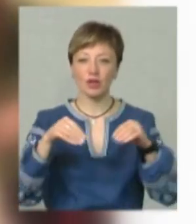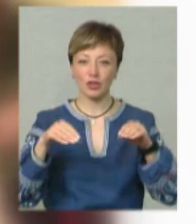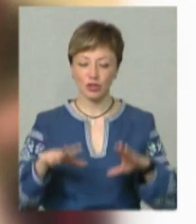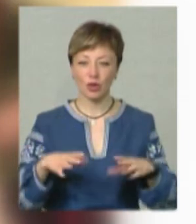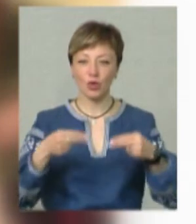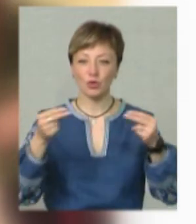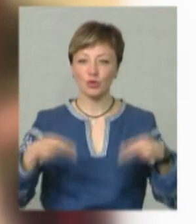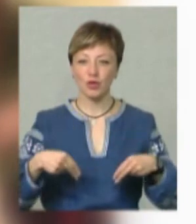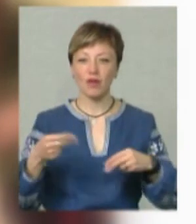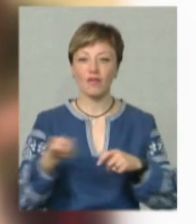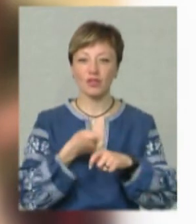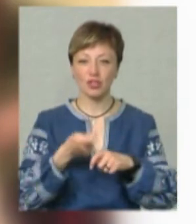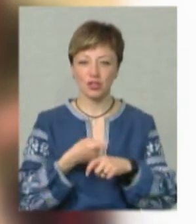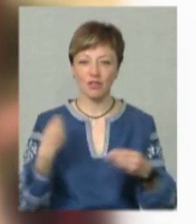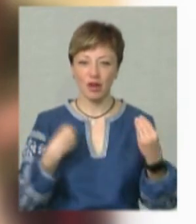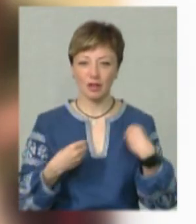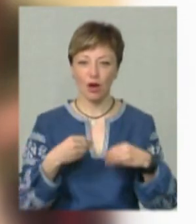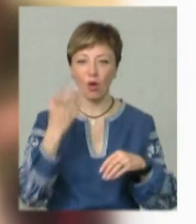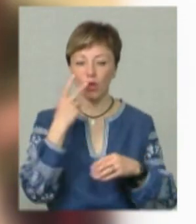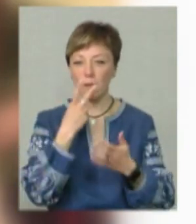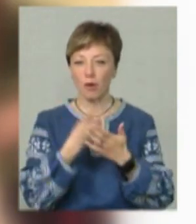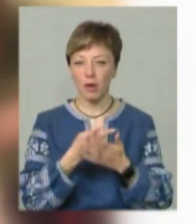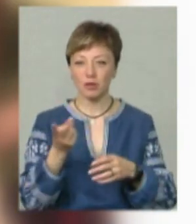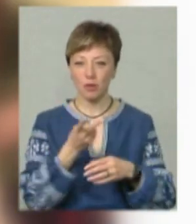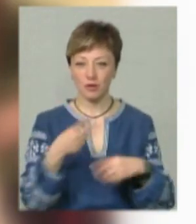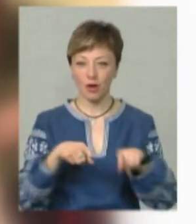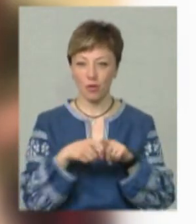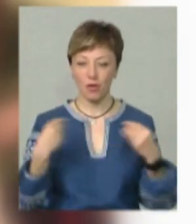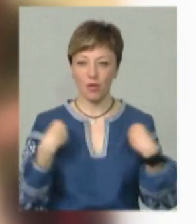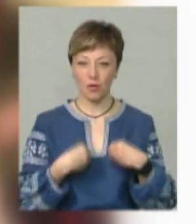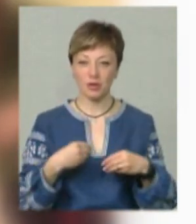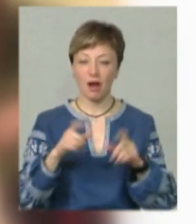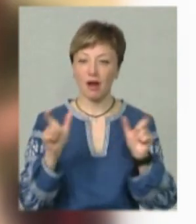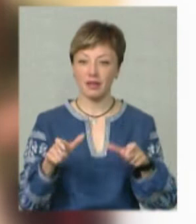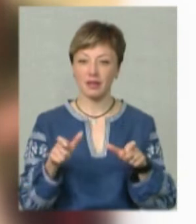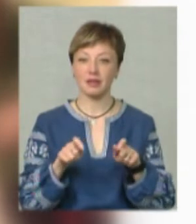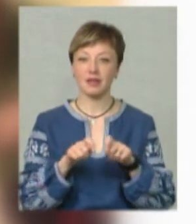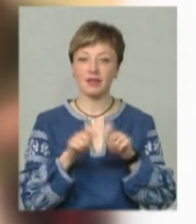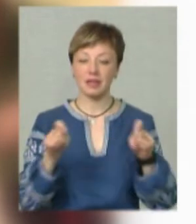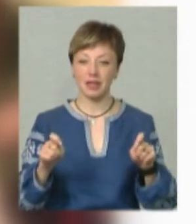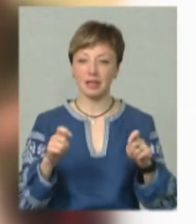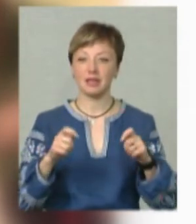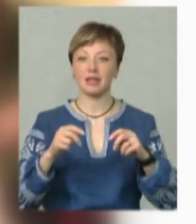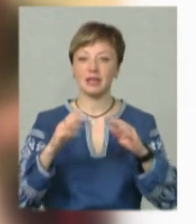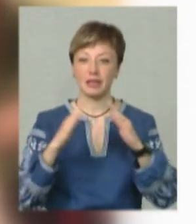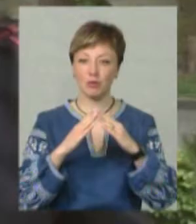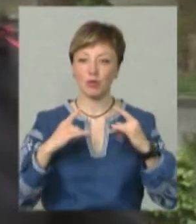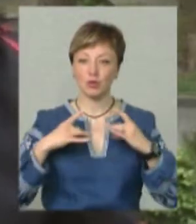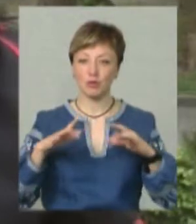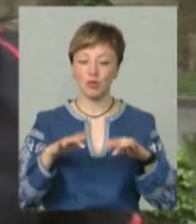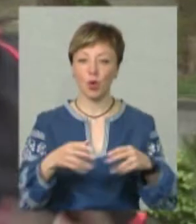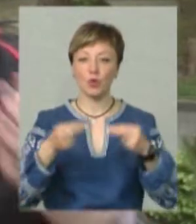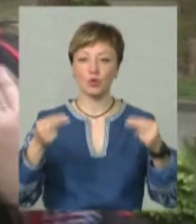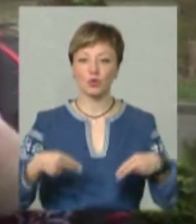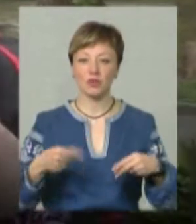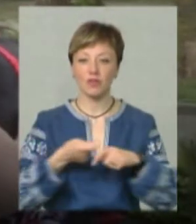рішення одружуватись у вишиванках, говорить Галина. Коли побачили обох у такому одязі, під час карантину відкрили дім урочистих подій, розповідає жінка.